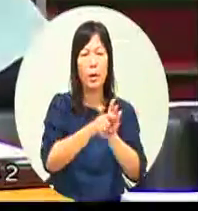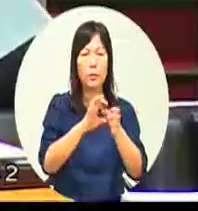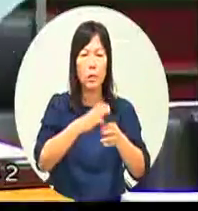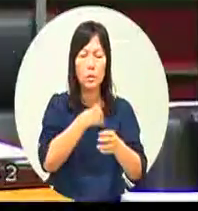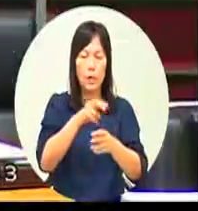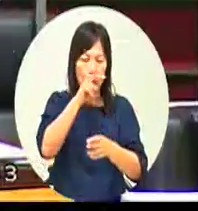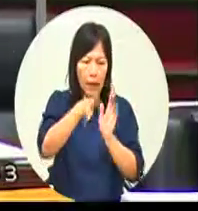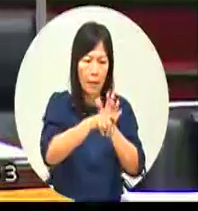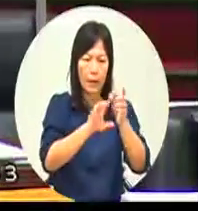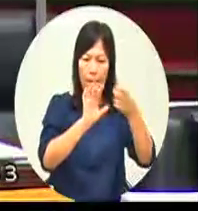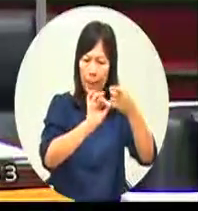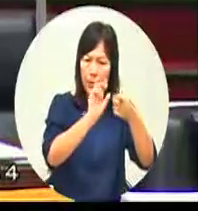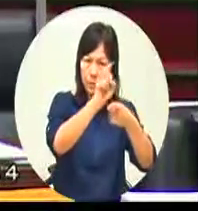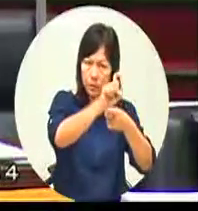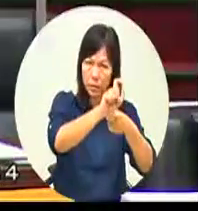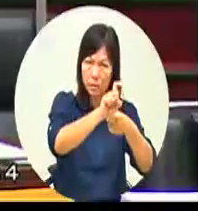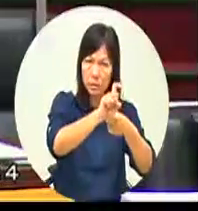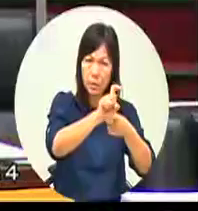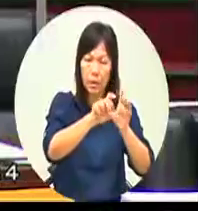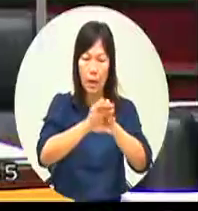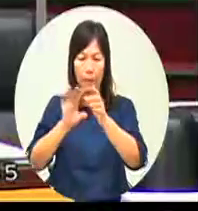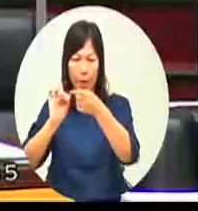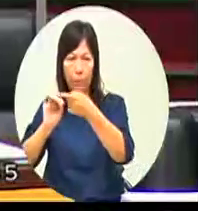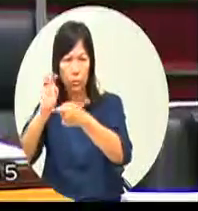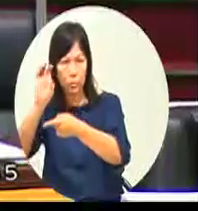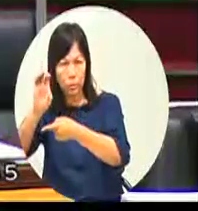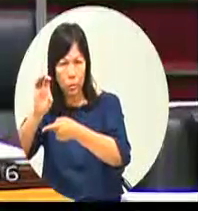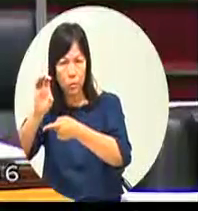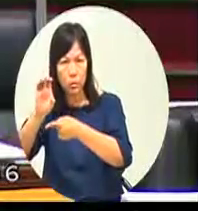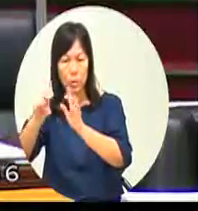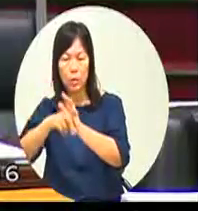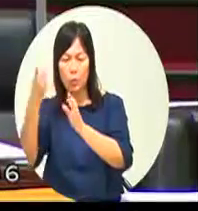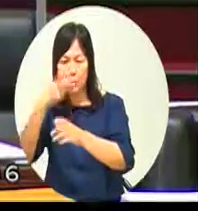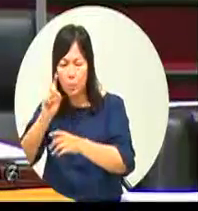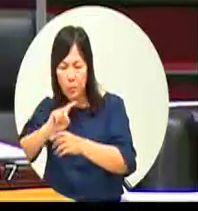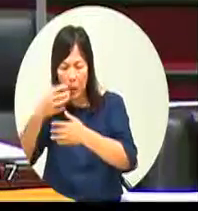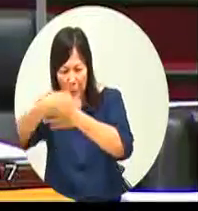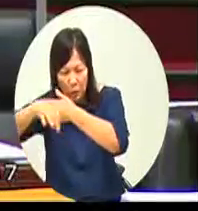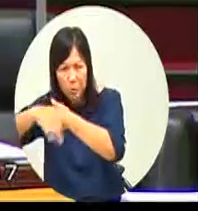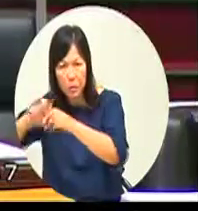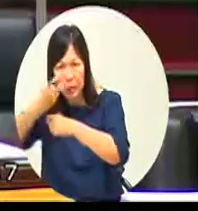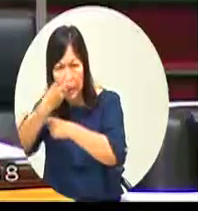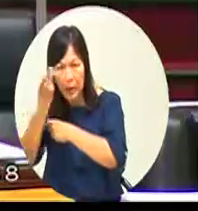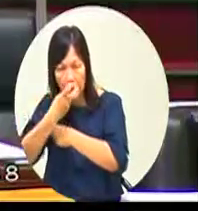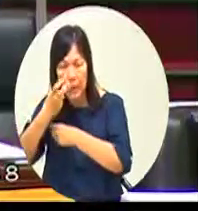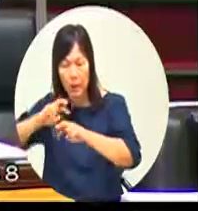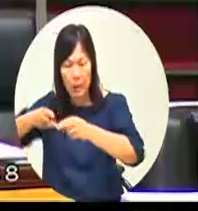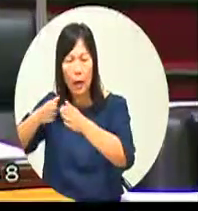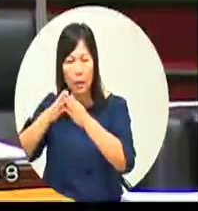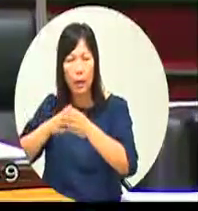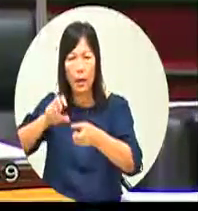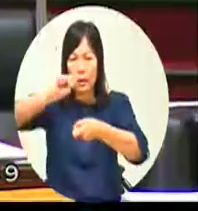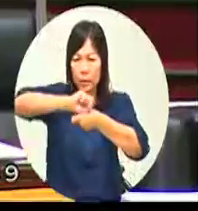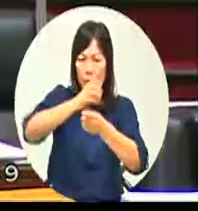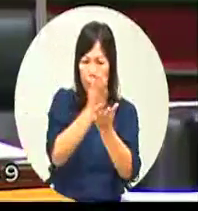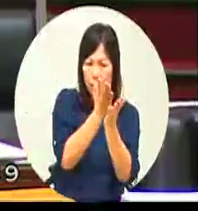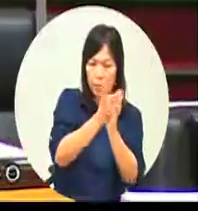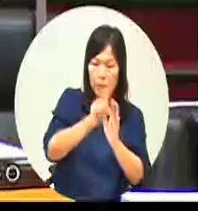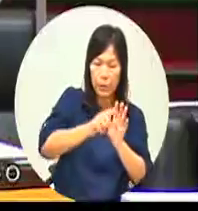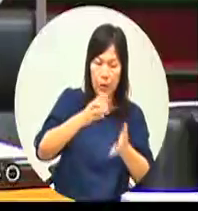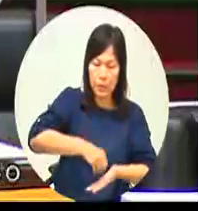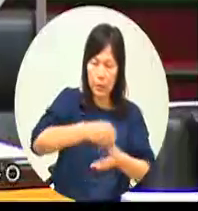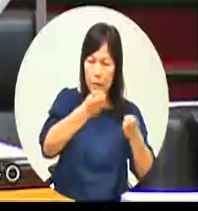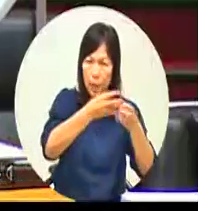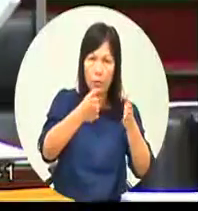去90%的部分，哪些需要检讨，然后把新增的项目再拿出来讨论，这